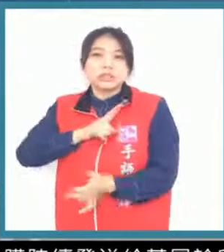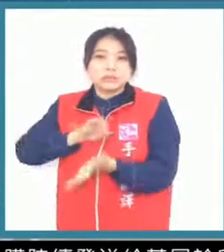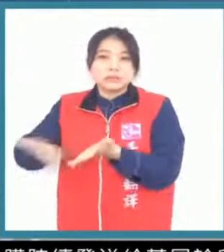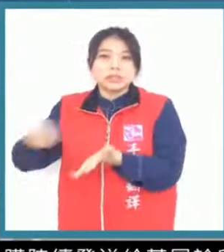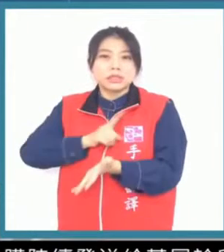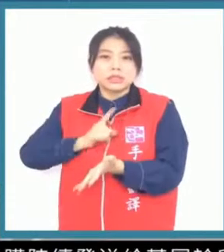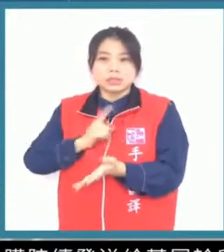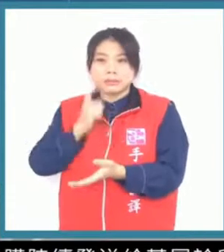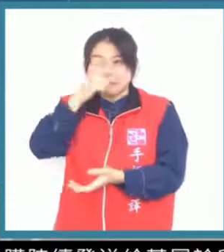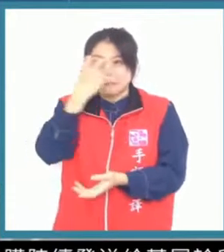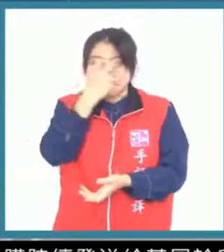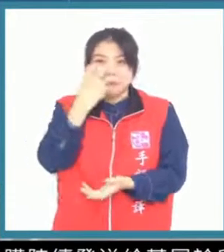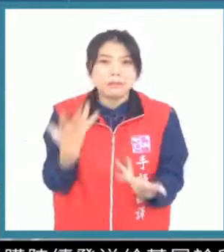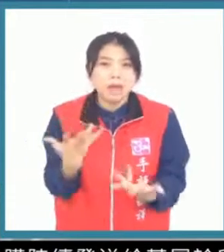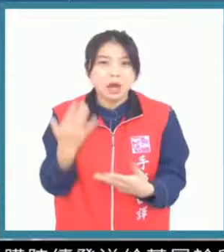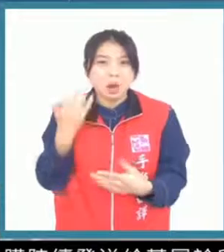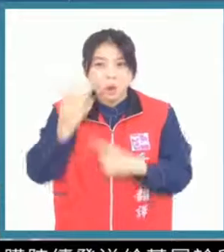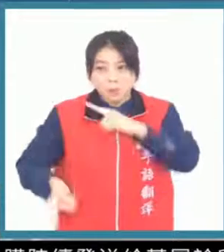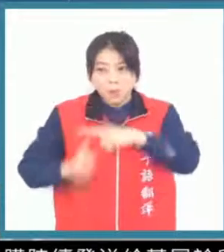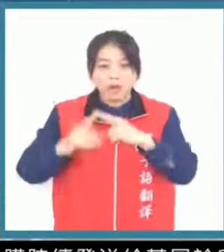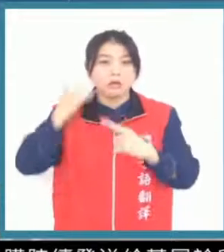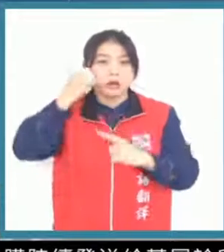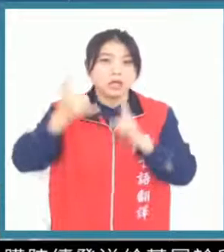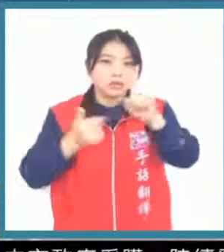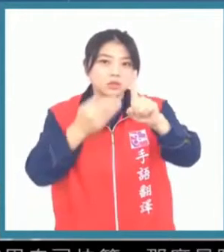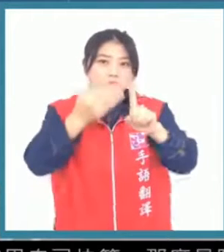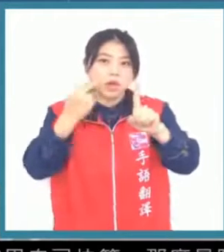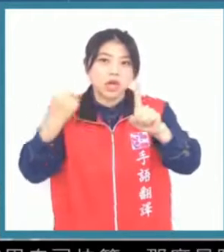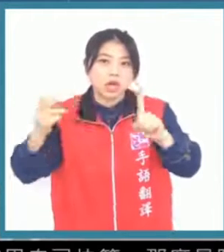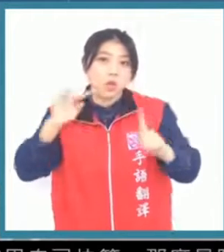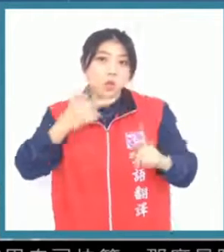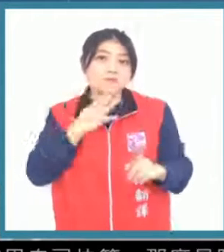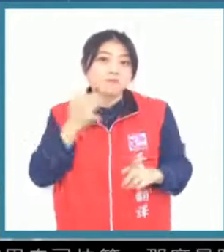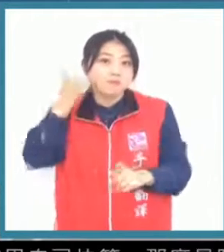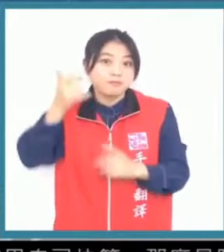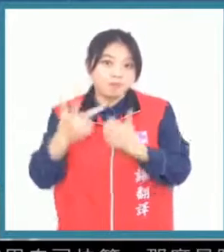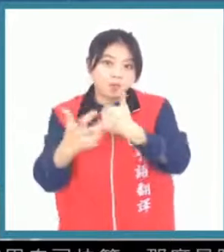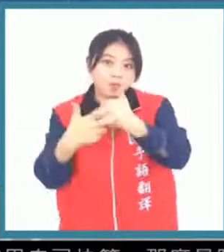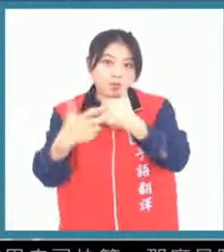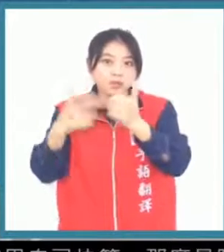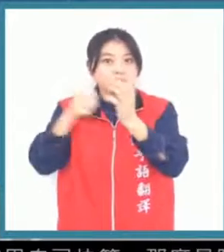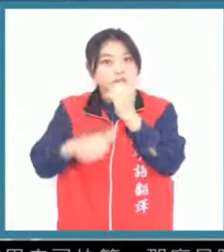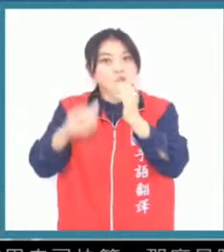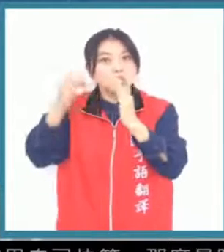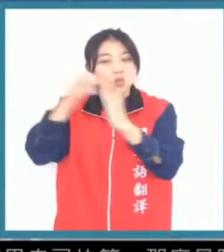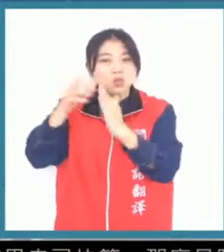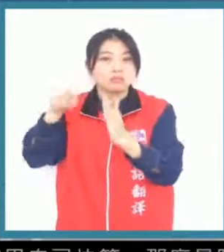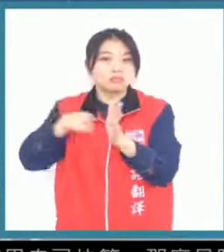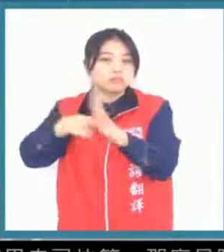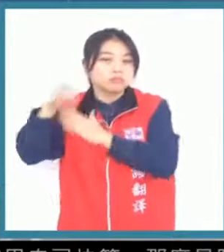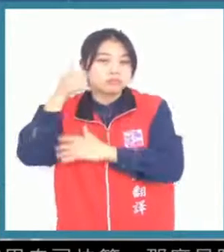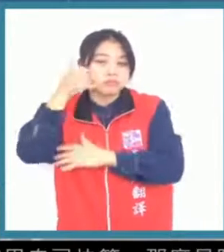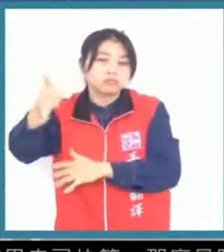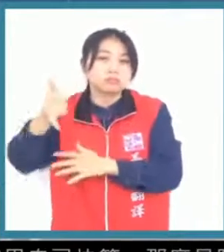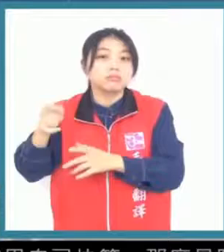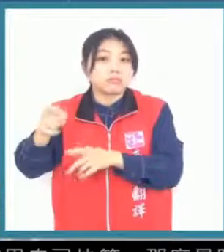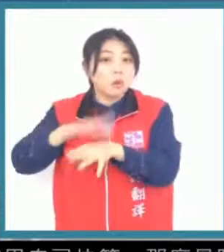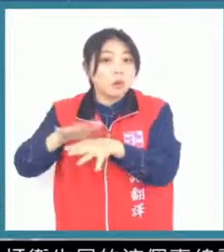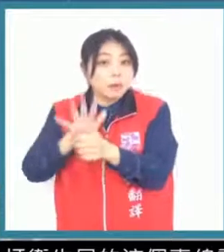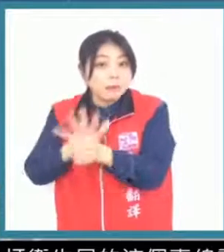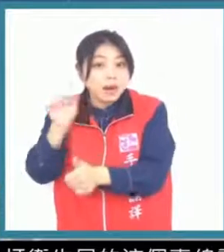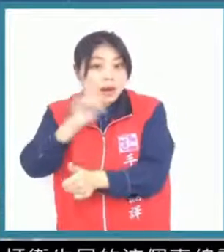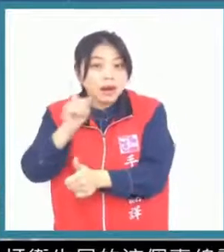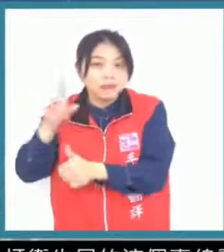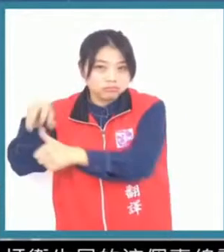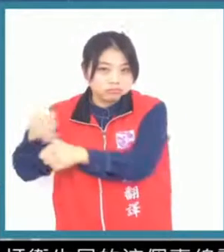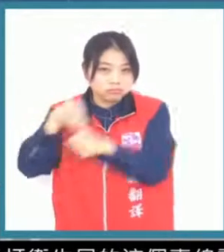是阳性，请打1922，或者打卫生局的这个专线电话，那我们会安排协助到医院采